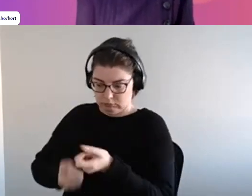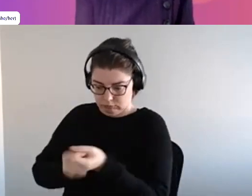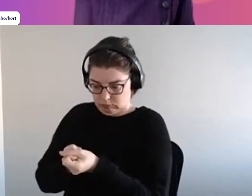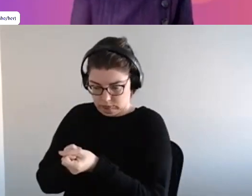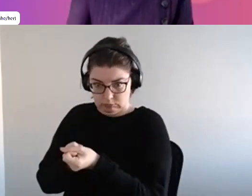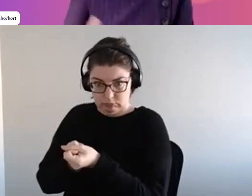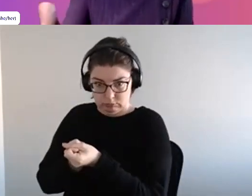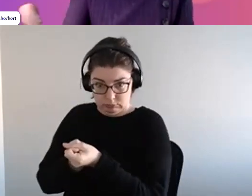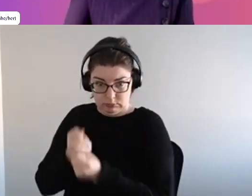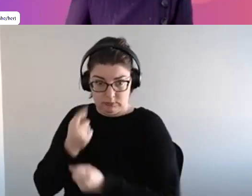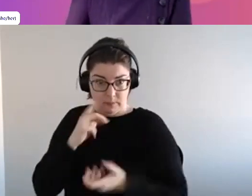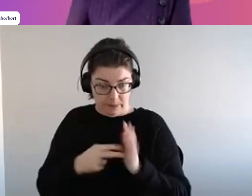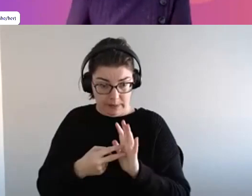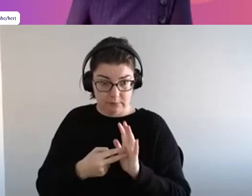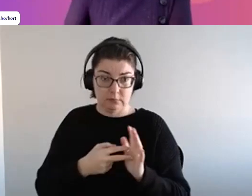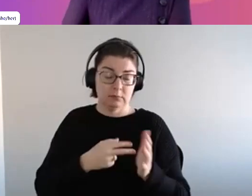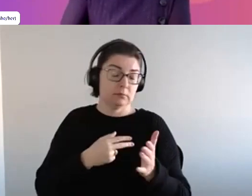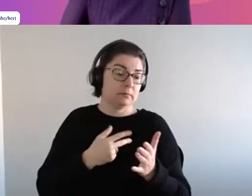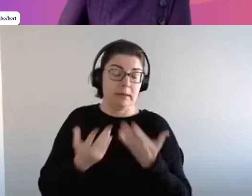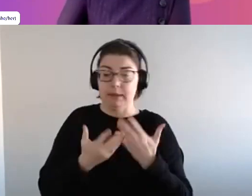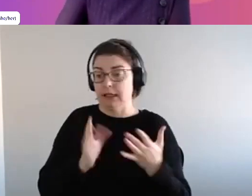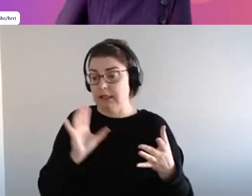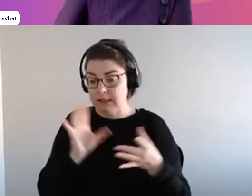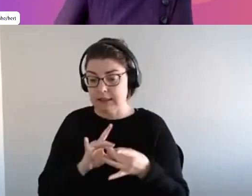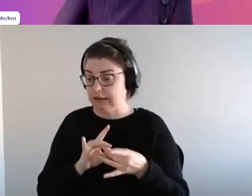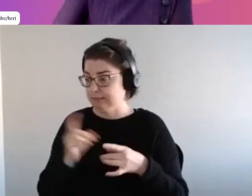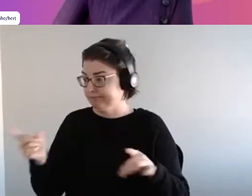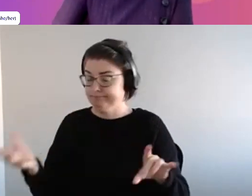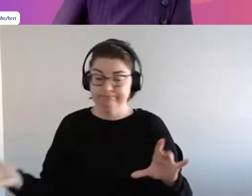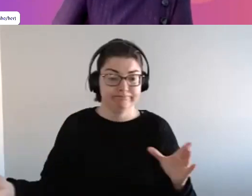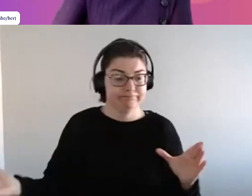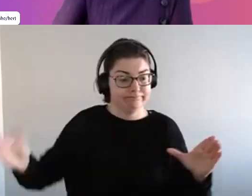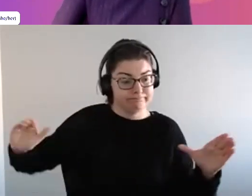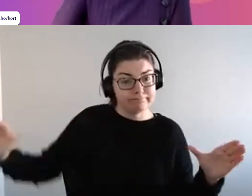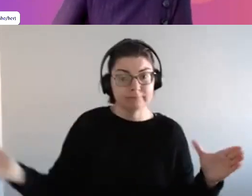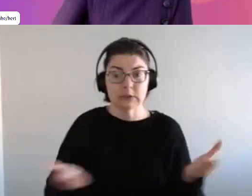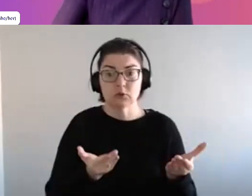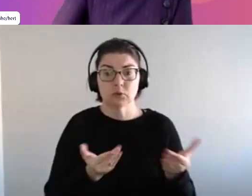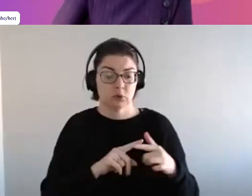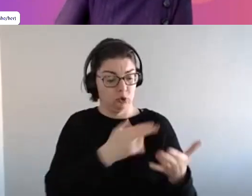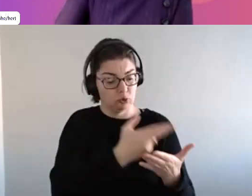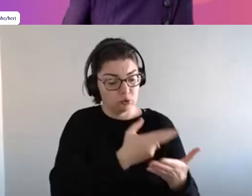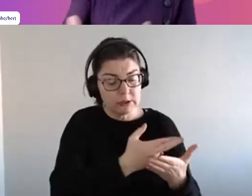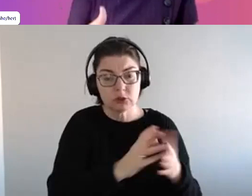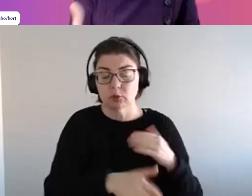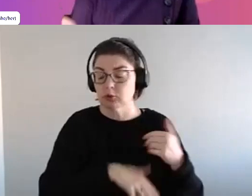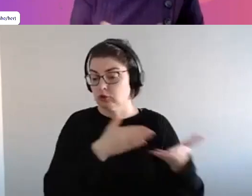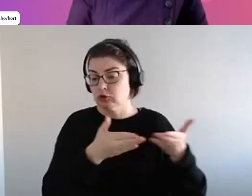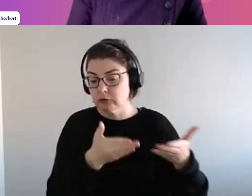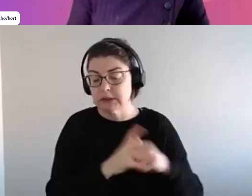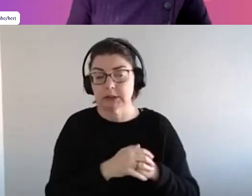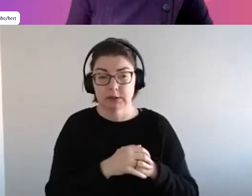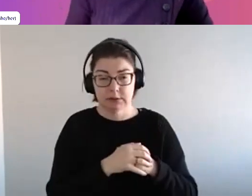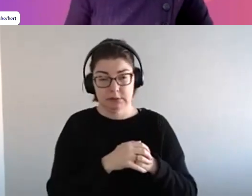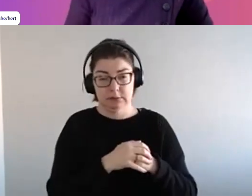sera mieux apte à réagir pour les soutenir qu'il s'agisse de les mettre en contact avec une ressource